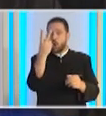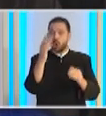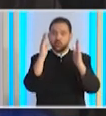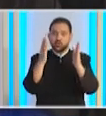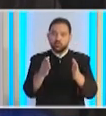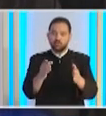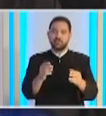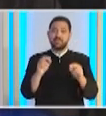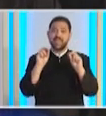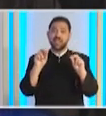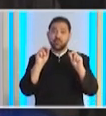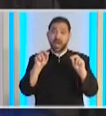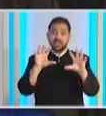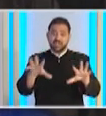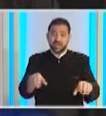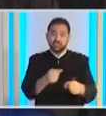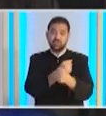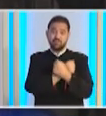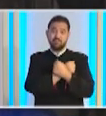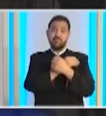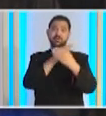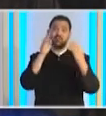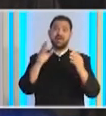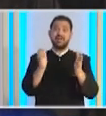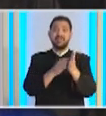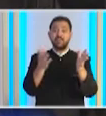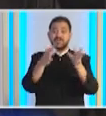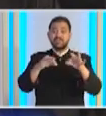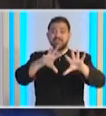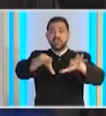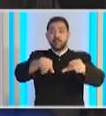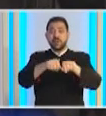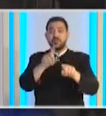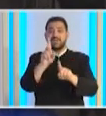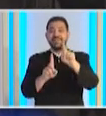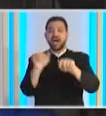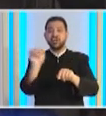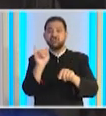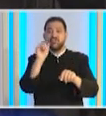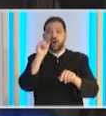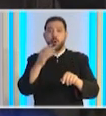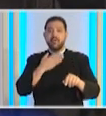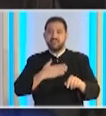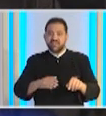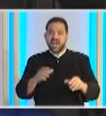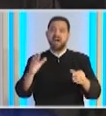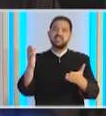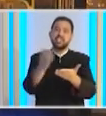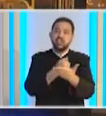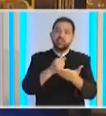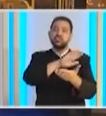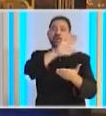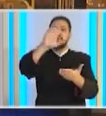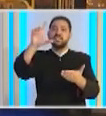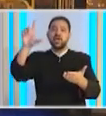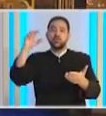educația și mântuirea trebuie să stea cumva împreună dacă cineva dorește cu ardoare să câștige